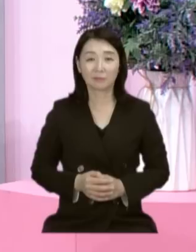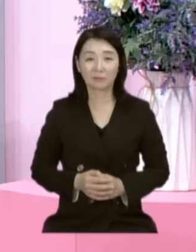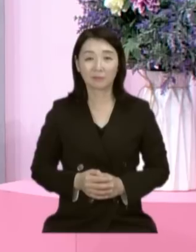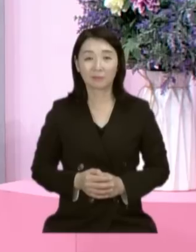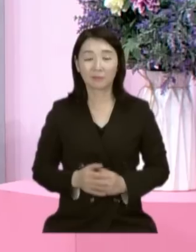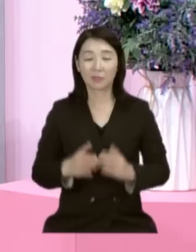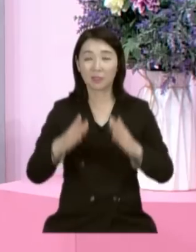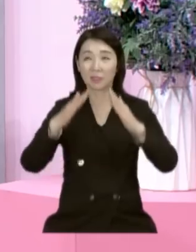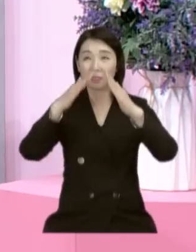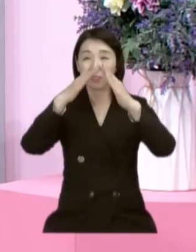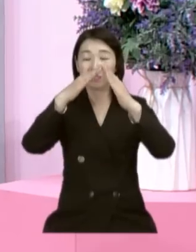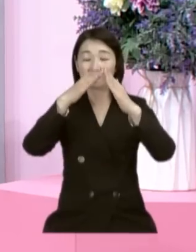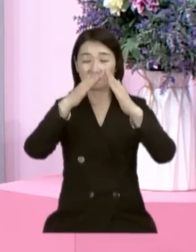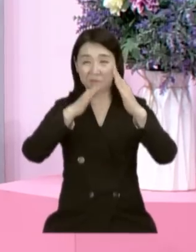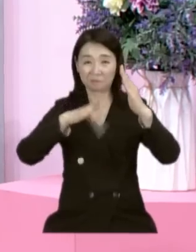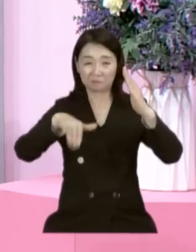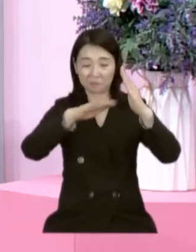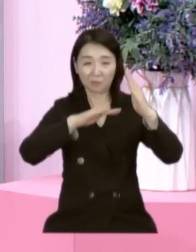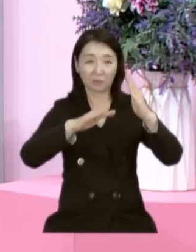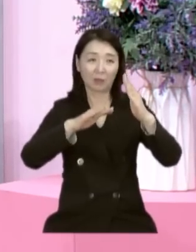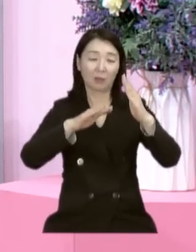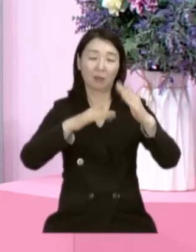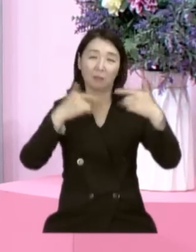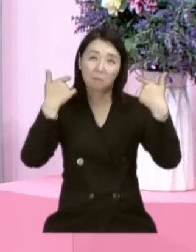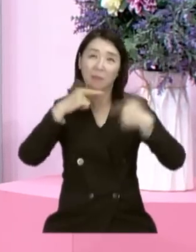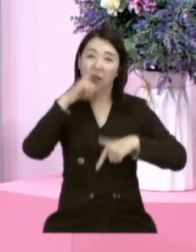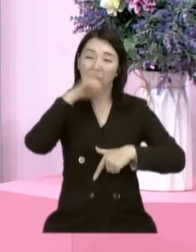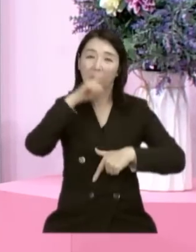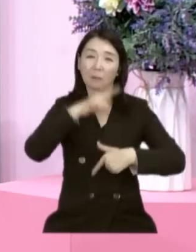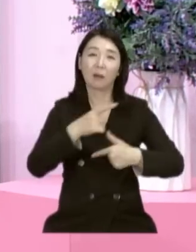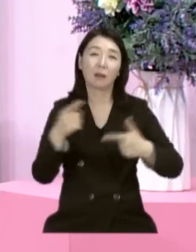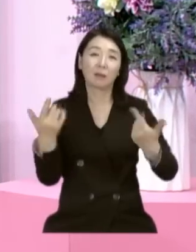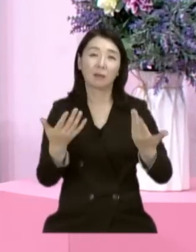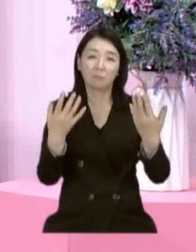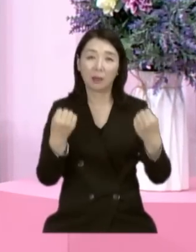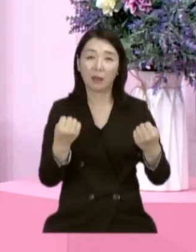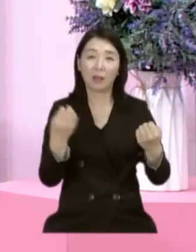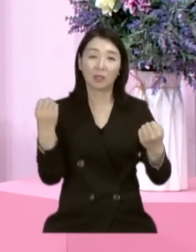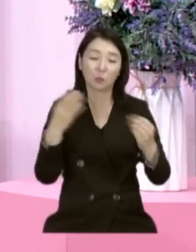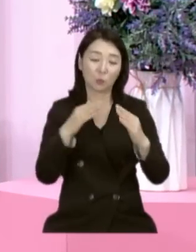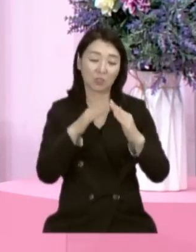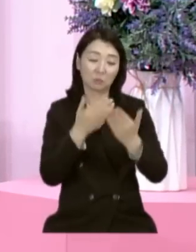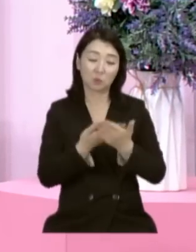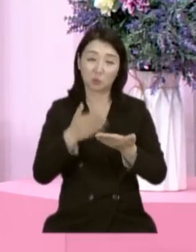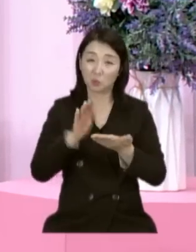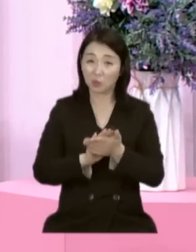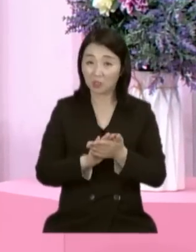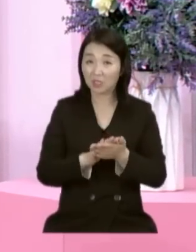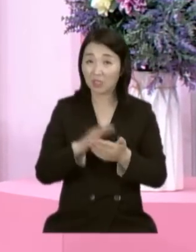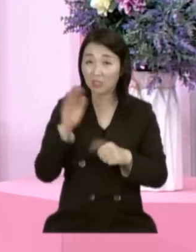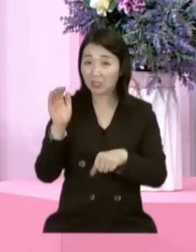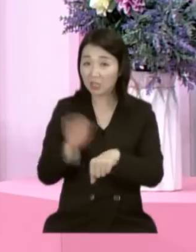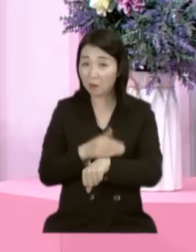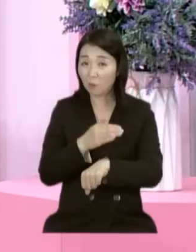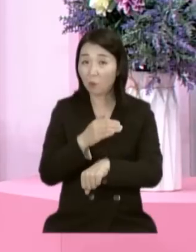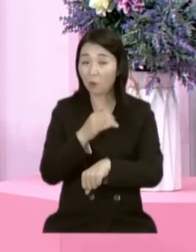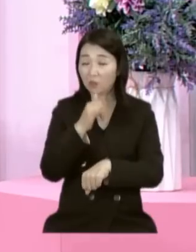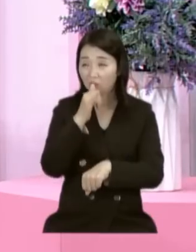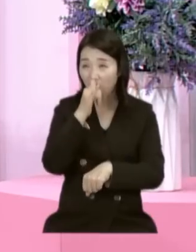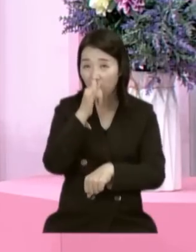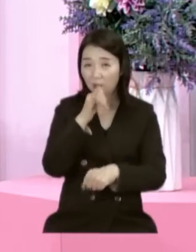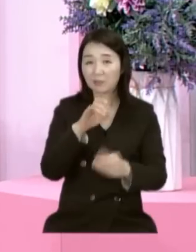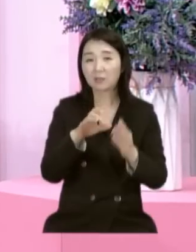집안이 무안이 심하고 이게 뭐 좀 집수리나 이런 거를 잘못하게